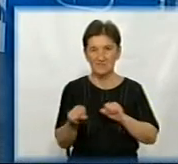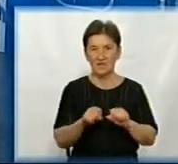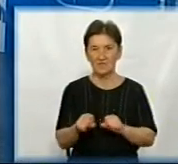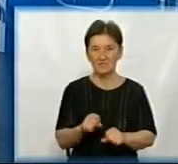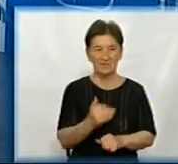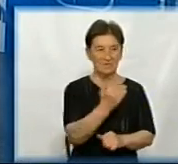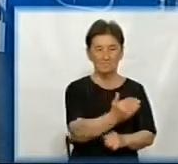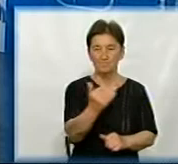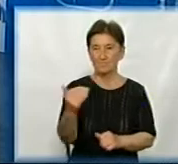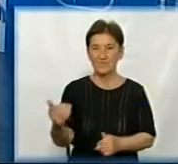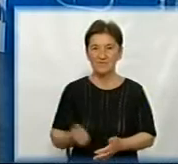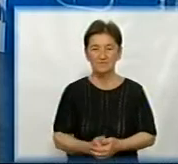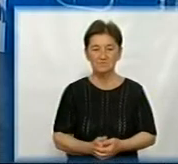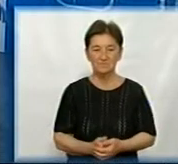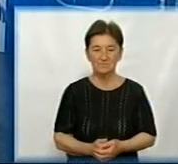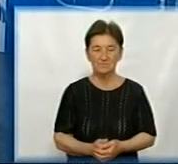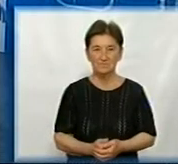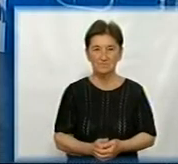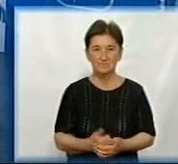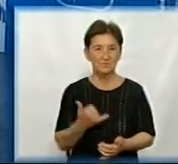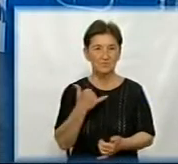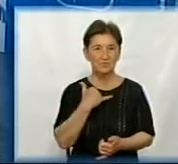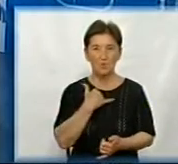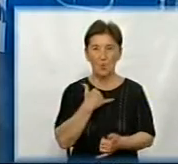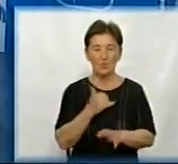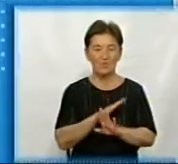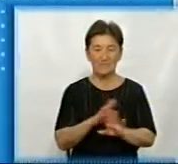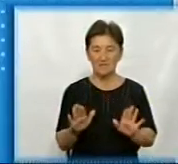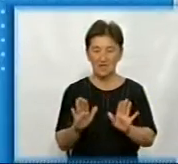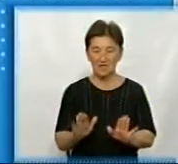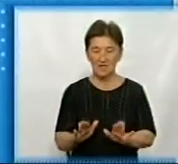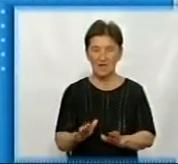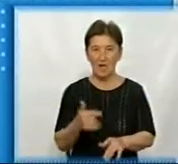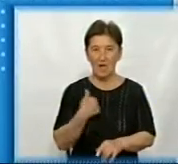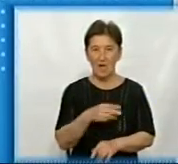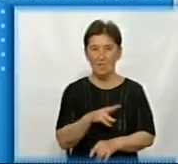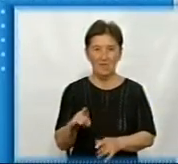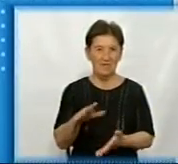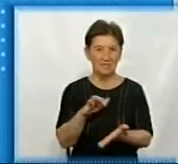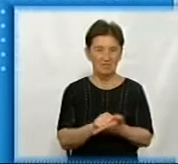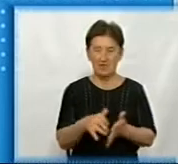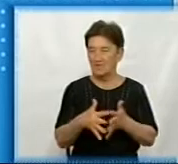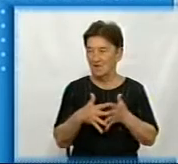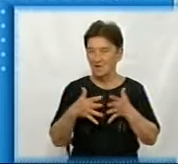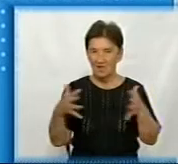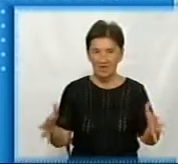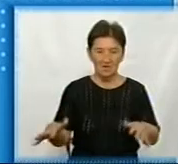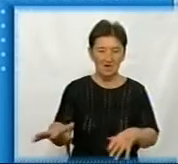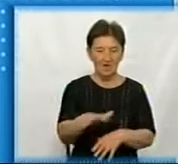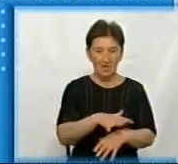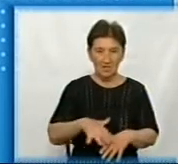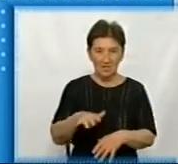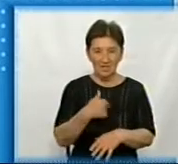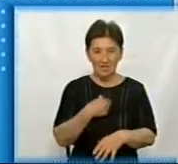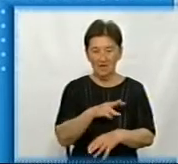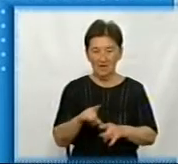Сергійович, можливо? Ну, у нас не тільки ж безпосередньо ці, да, якби справи. Ми займаємося дуже великим обсягом. У нас ми